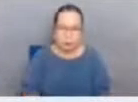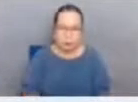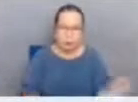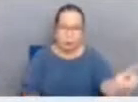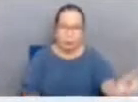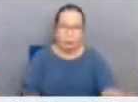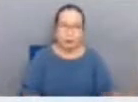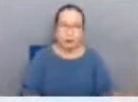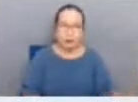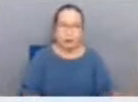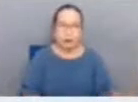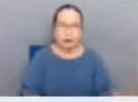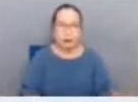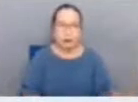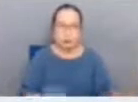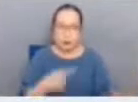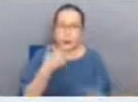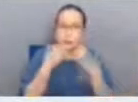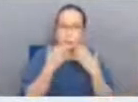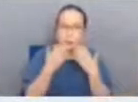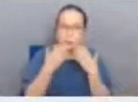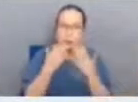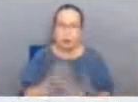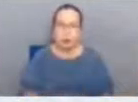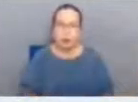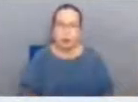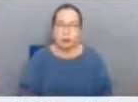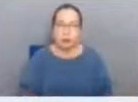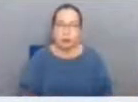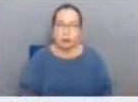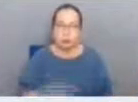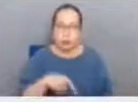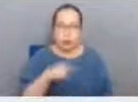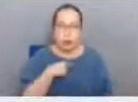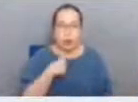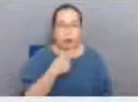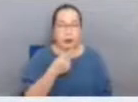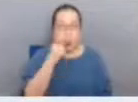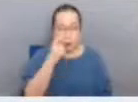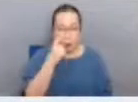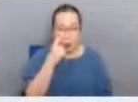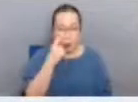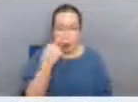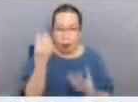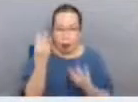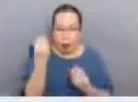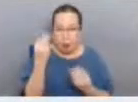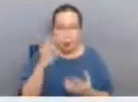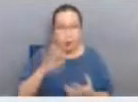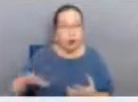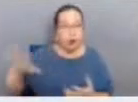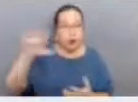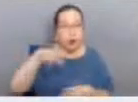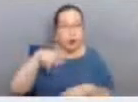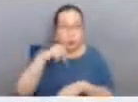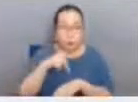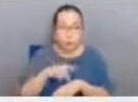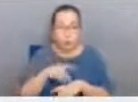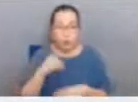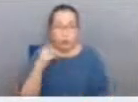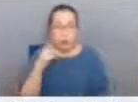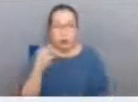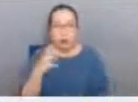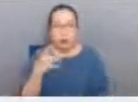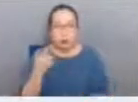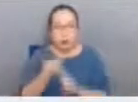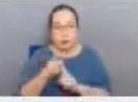254,223 with 771 new recoveries recorded as of yesterday. Ang kabuang total ng acting active cases